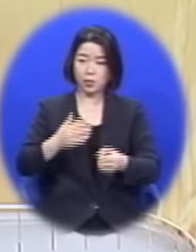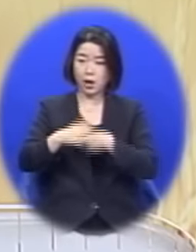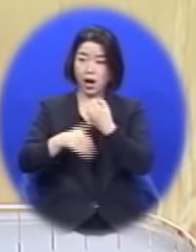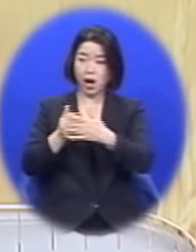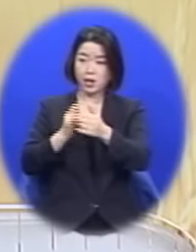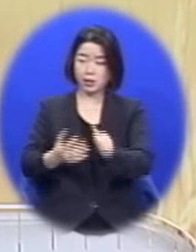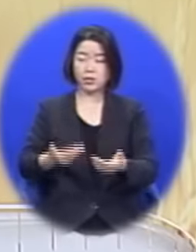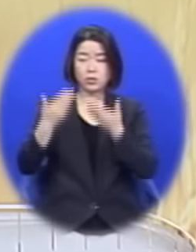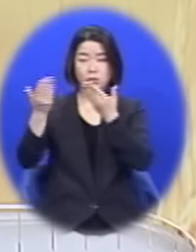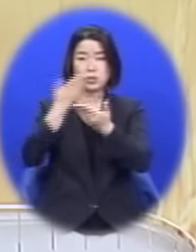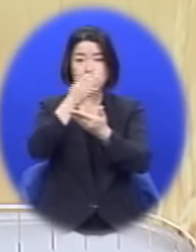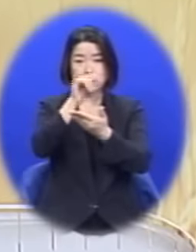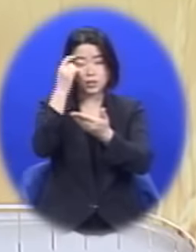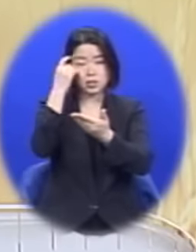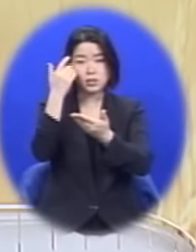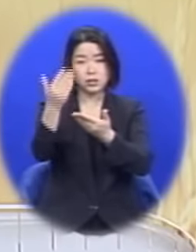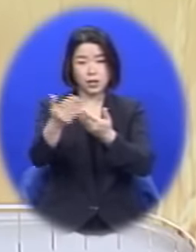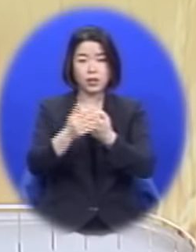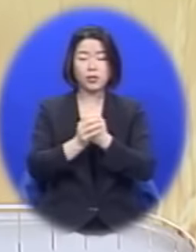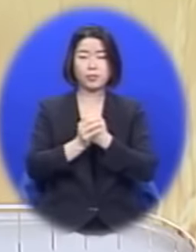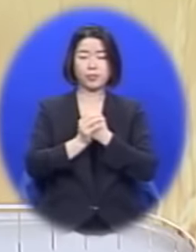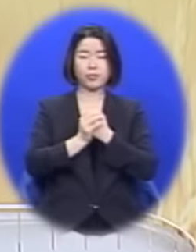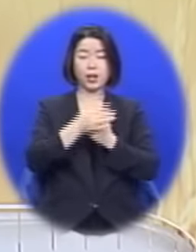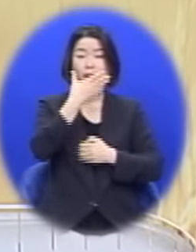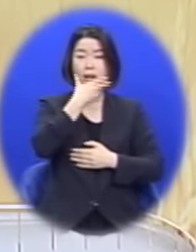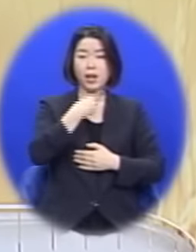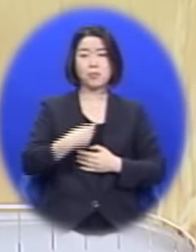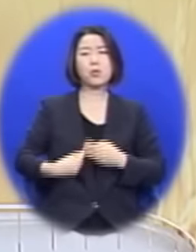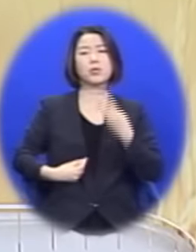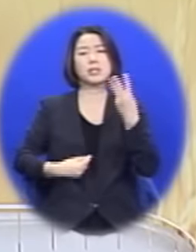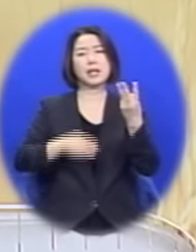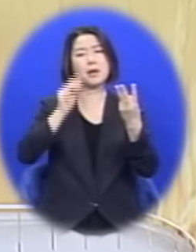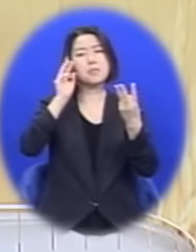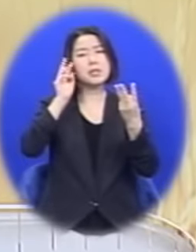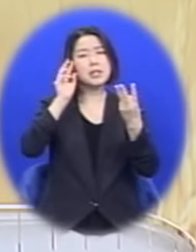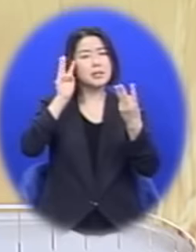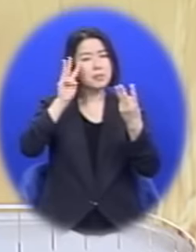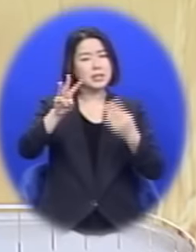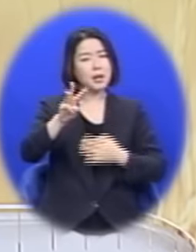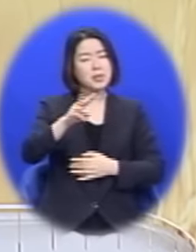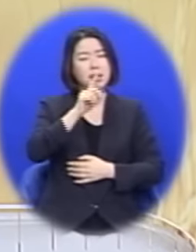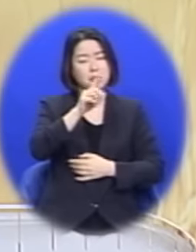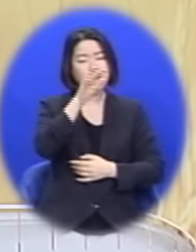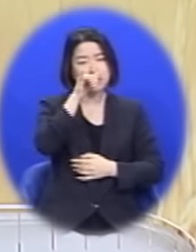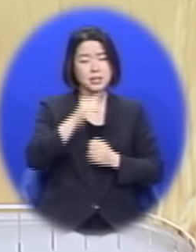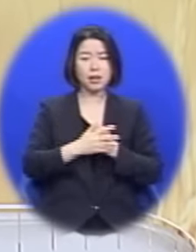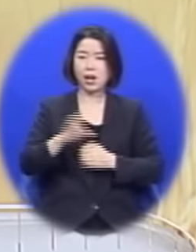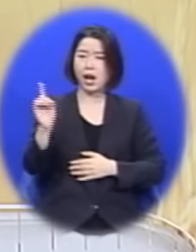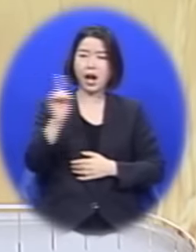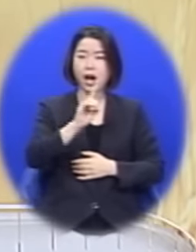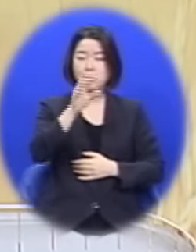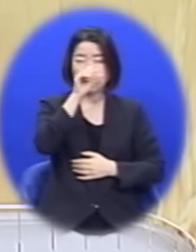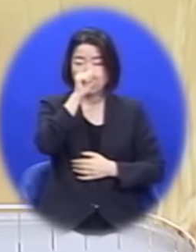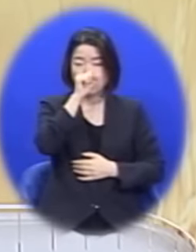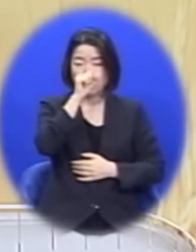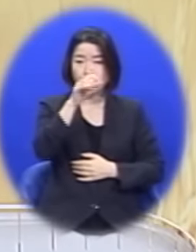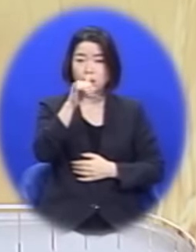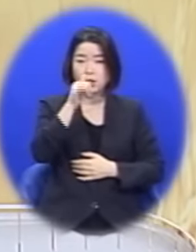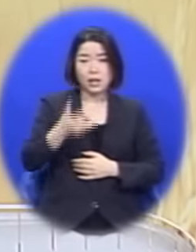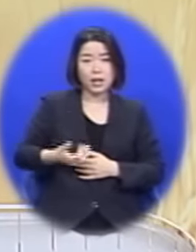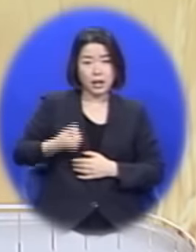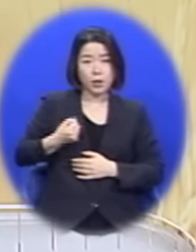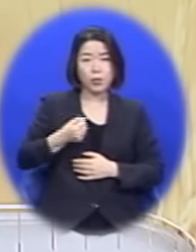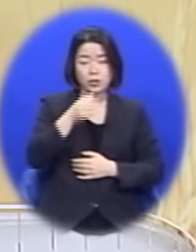있었을까요? 여러분, 행복은 3일이라고 그래요. 아무리 좋은 거 가져도 3일만